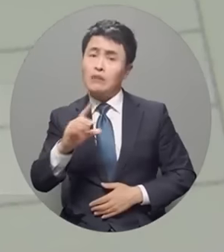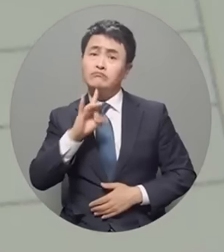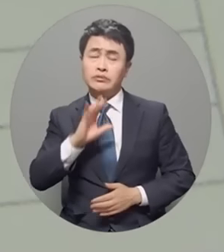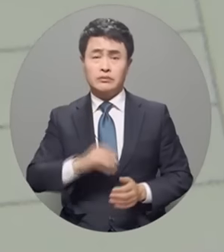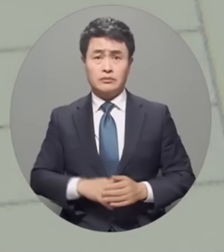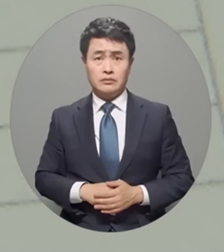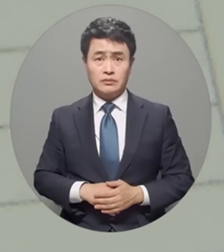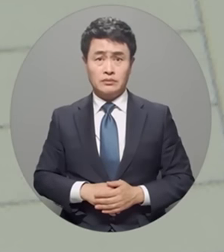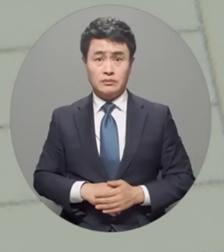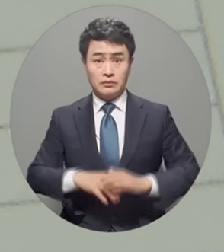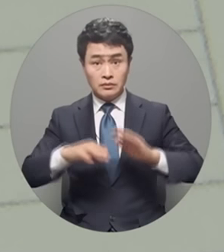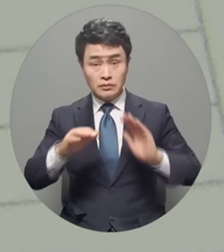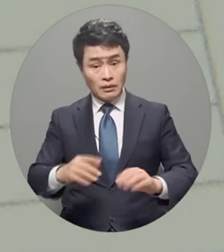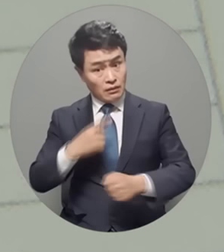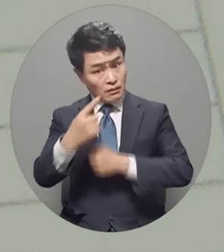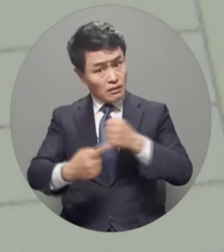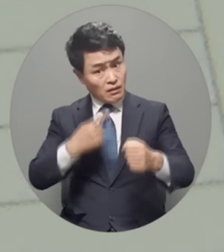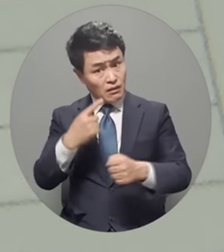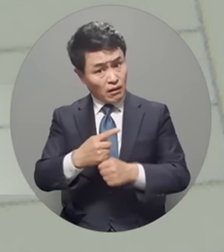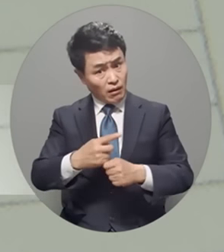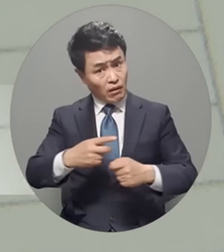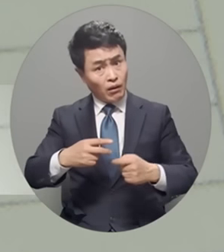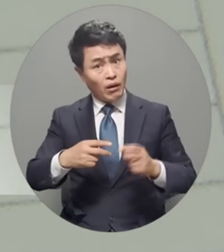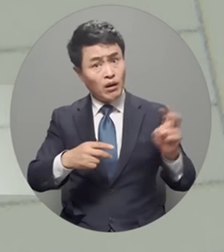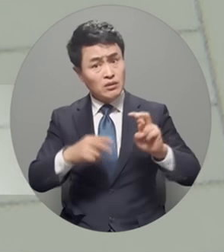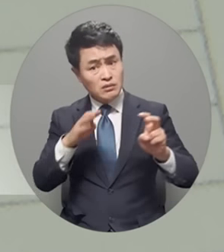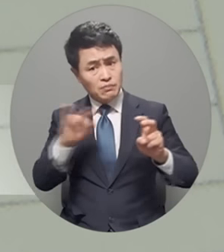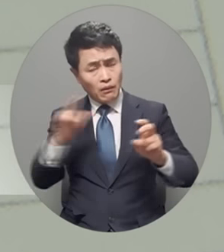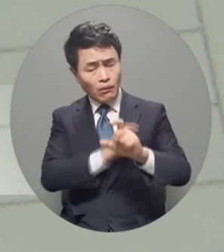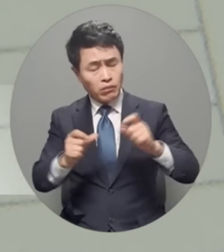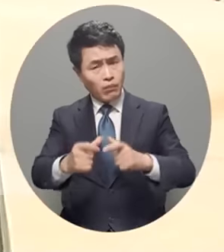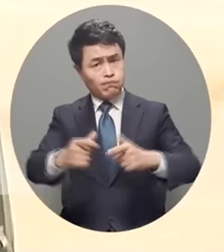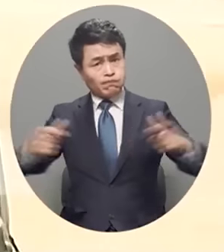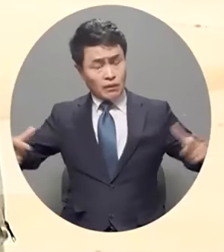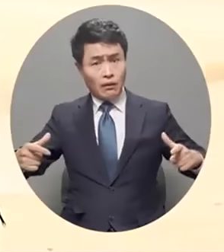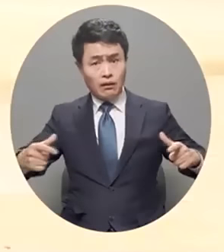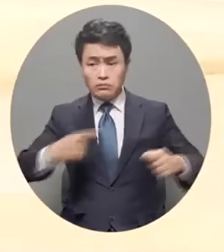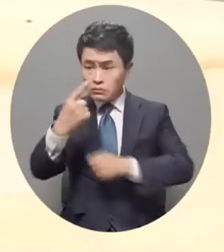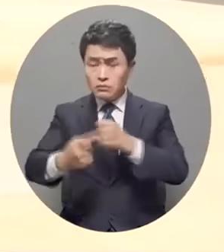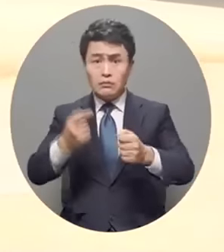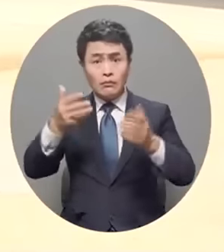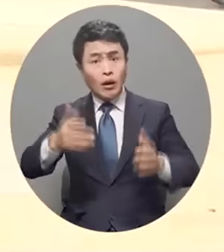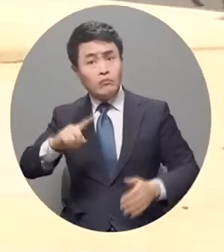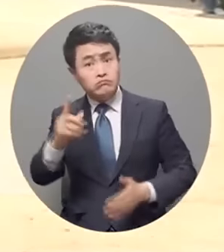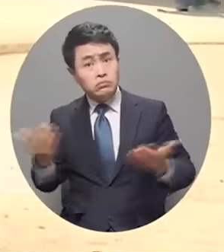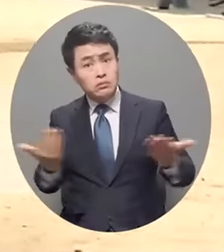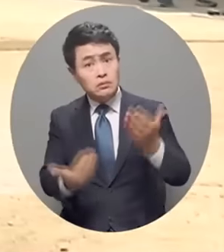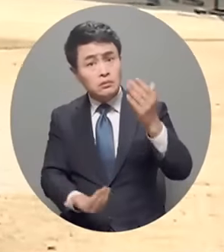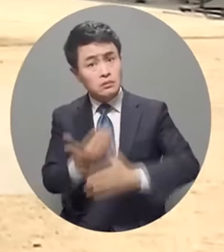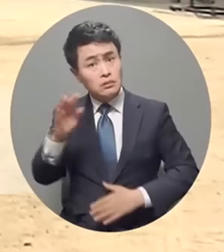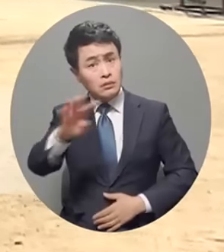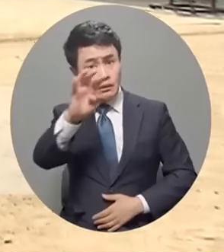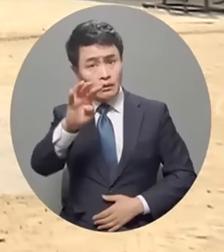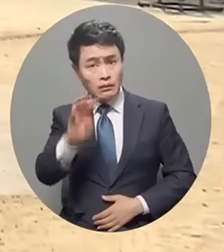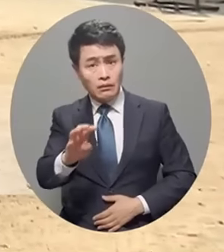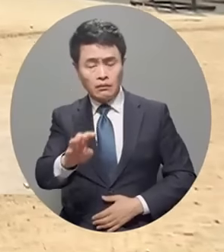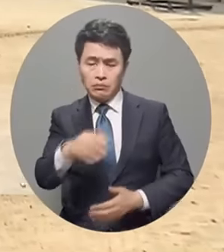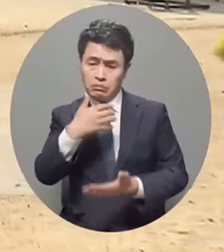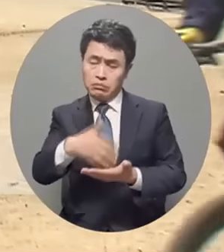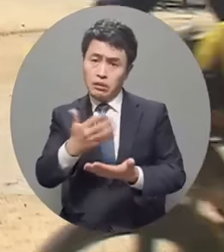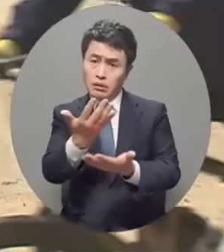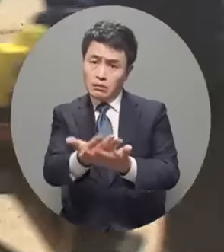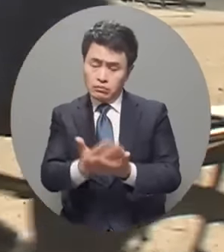불과했습니다. 한 해 만에 20배가 넘게 급증한 겁니다. 1년 사이에 무슨 일이 있었던 걸까? 해당 통계를